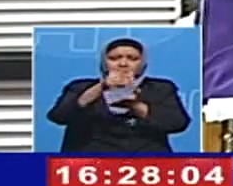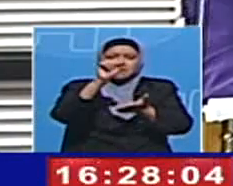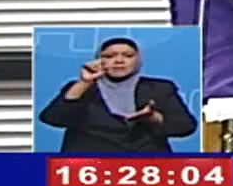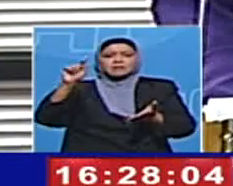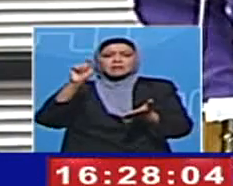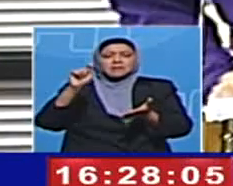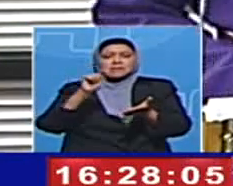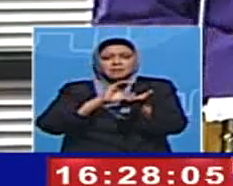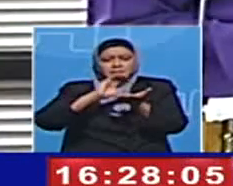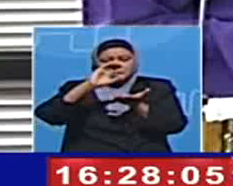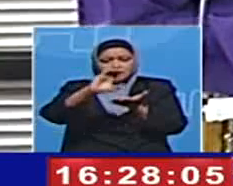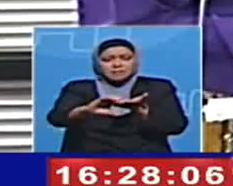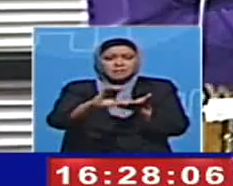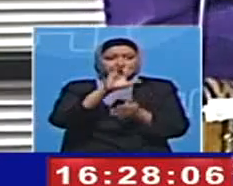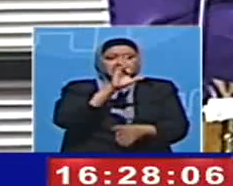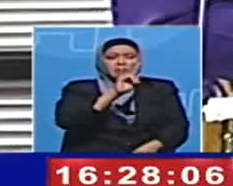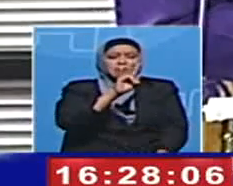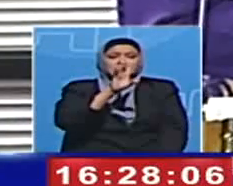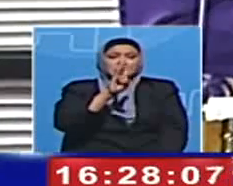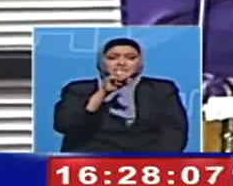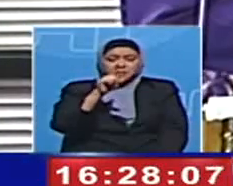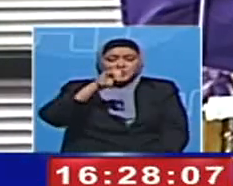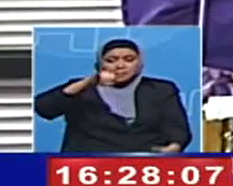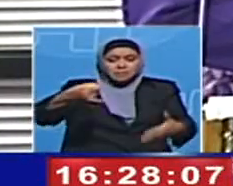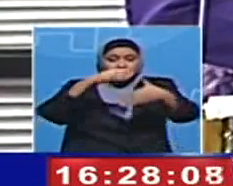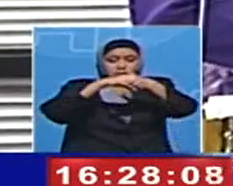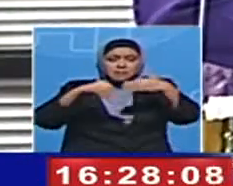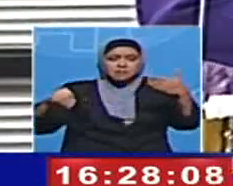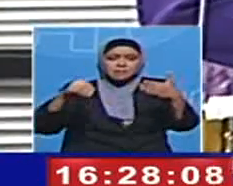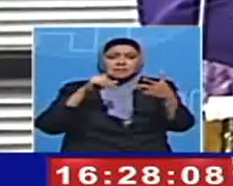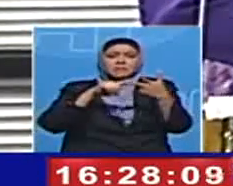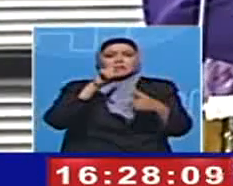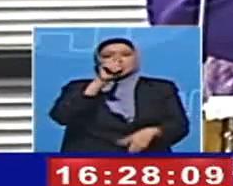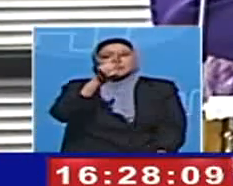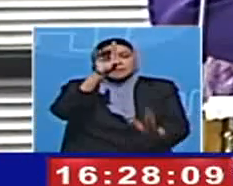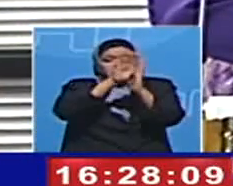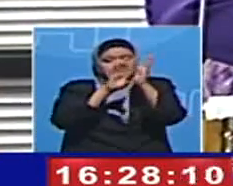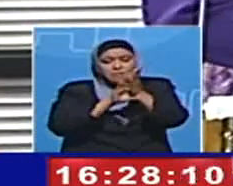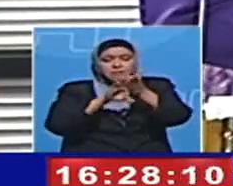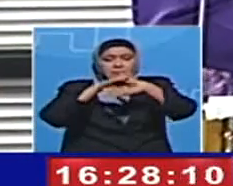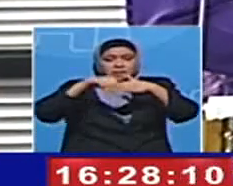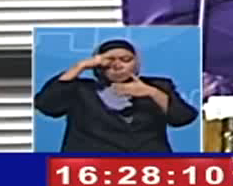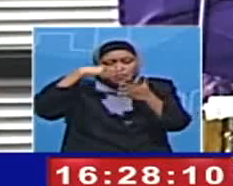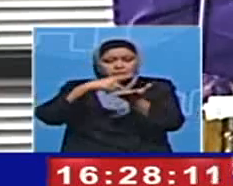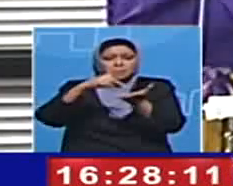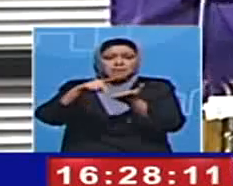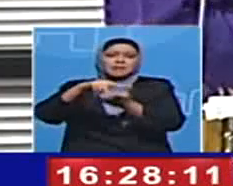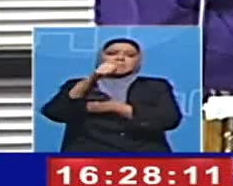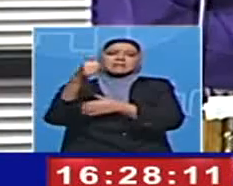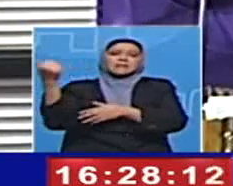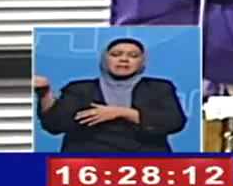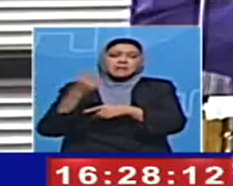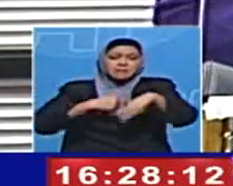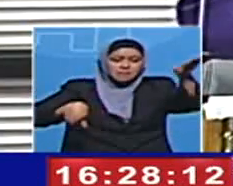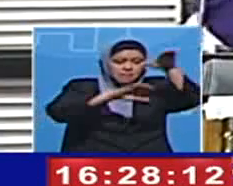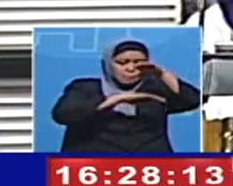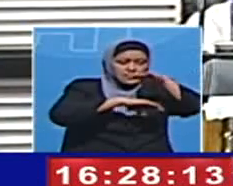diperuntukkan sebanyak rm761 juta dan rm1 bilion kepada perbelanjaan lain di bawah